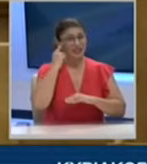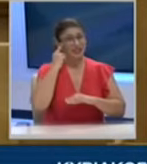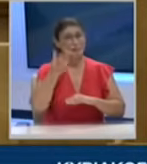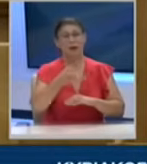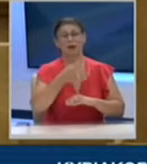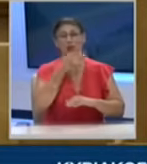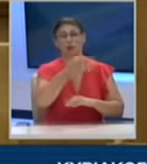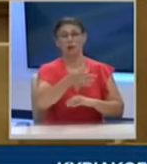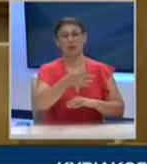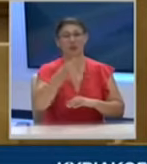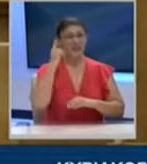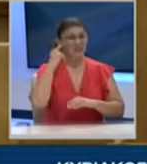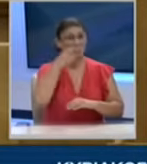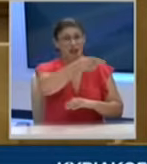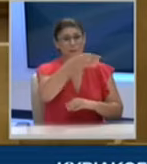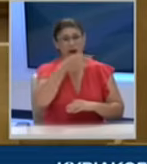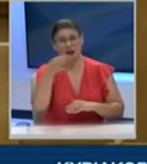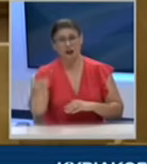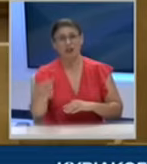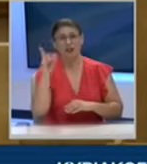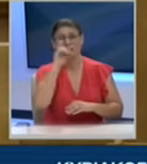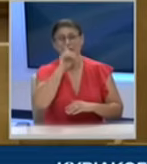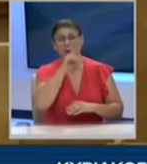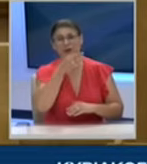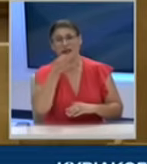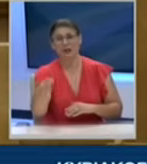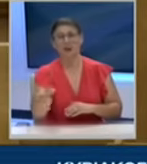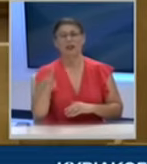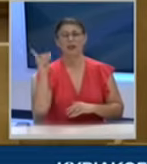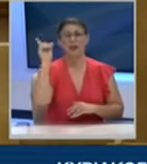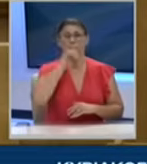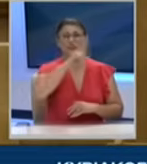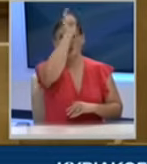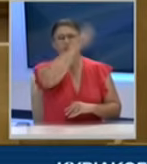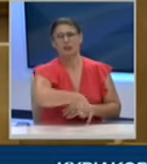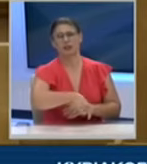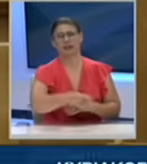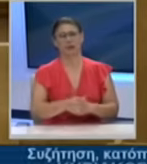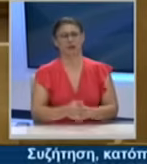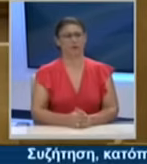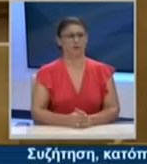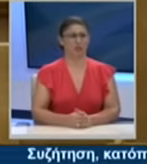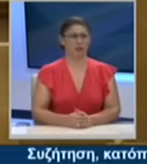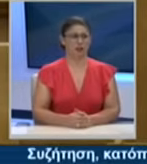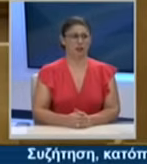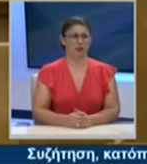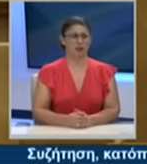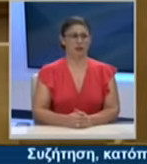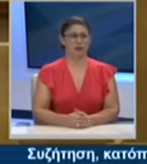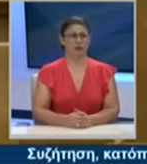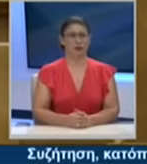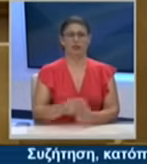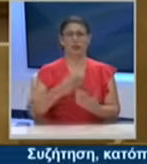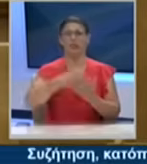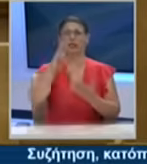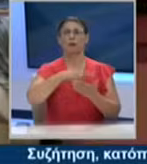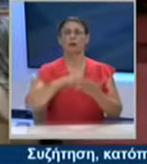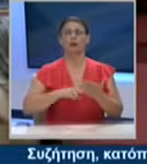του πω ότι και σαχλαμάρες λέει και ψέματα λέει και ψεύτης είναι. Δημοσιεύματα λοιπόν του πρώτου